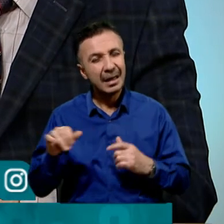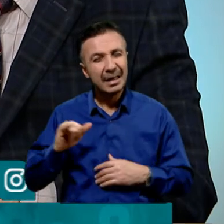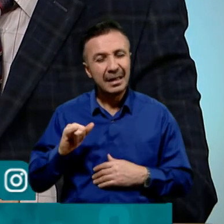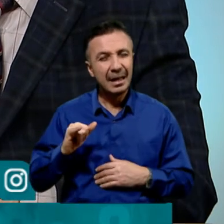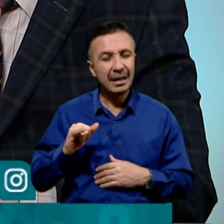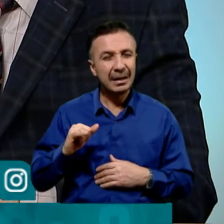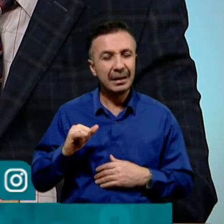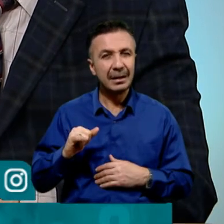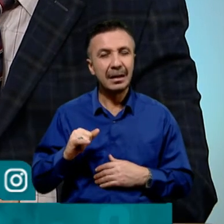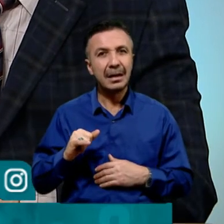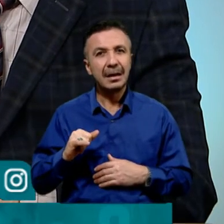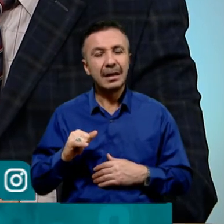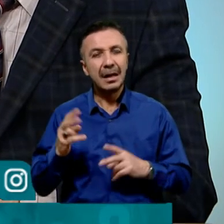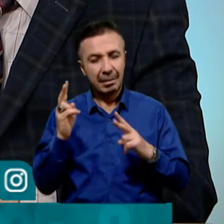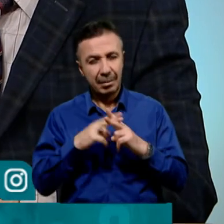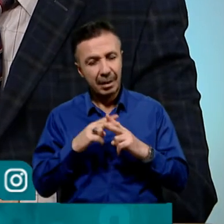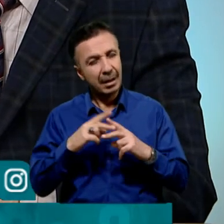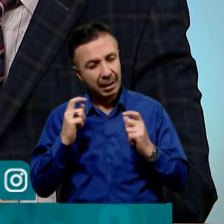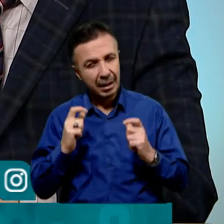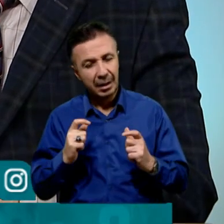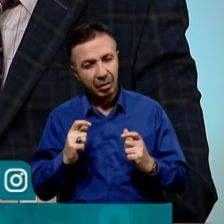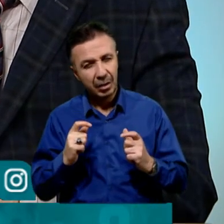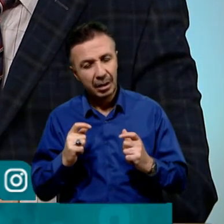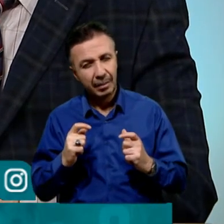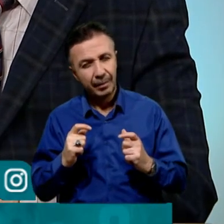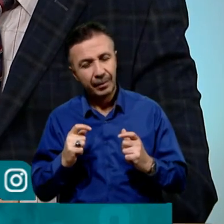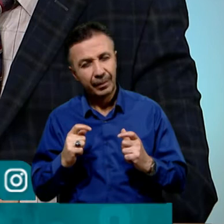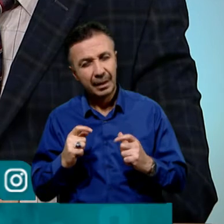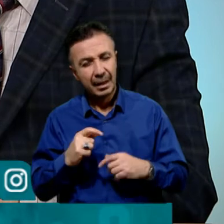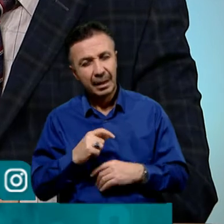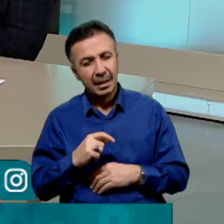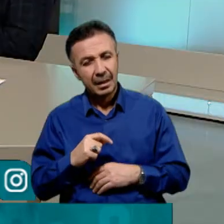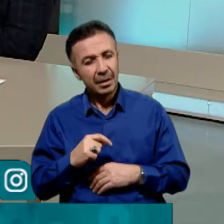zabıta müdürlüğüne, orada kayıp bürosu vardır. Tabii. Götürüp oraya